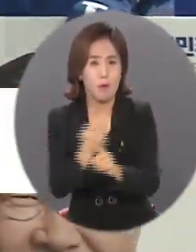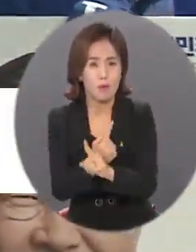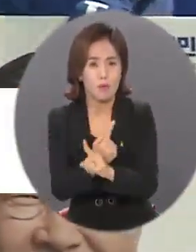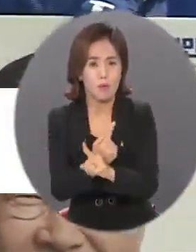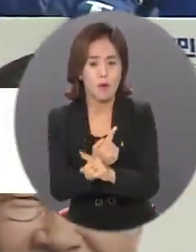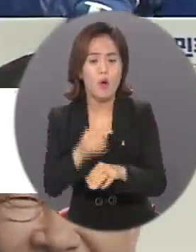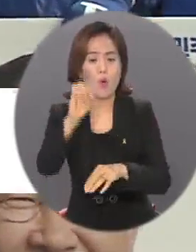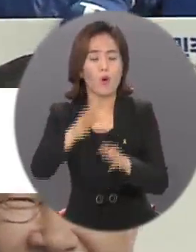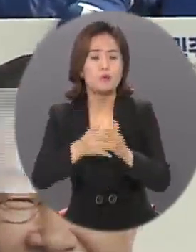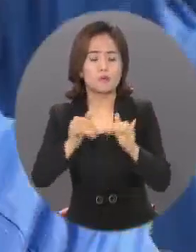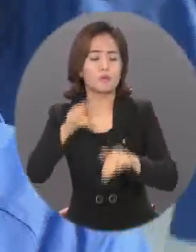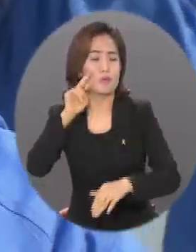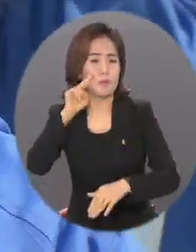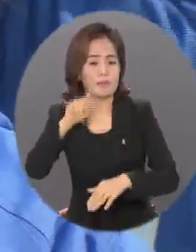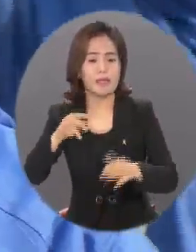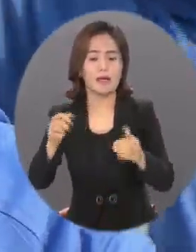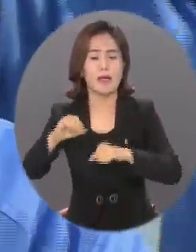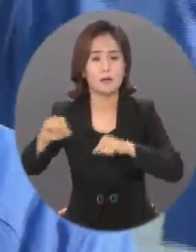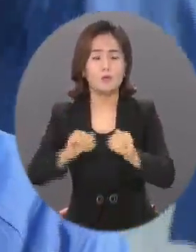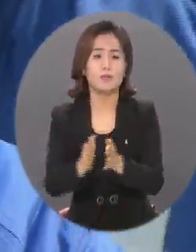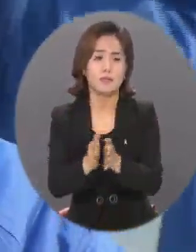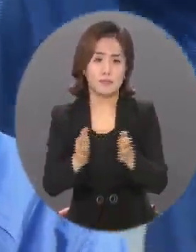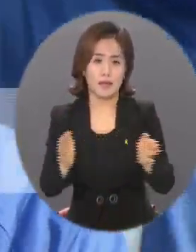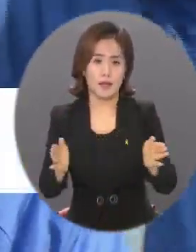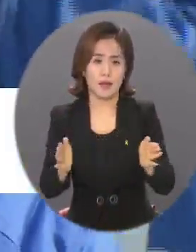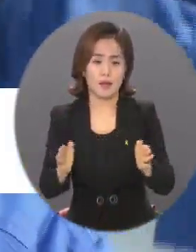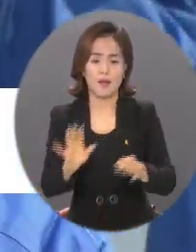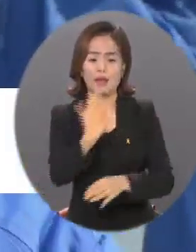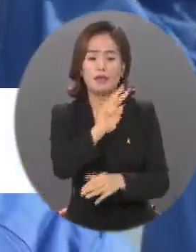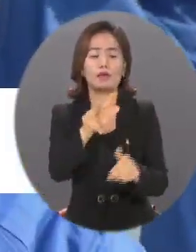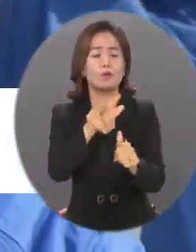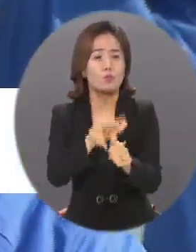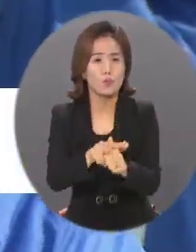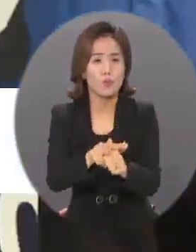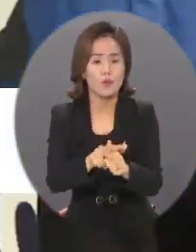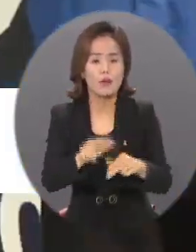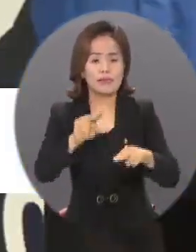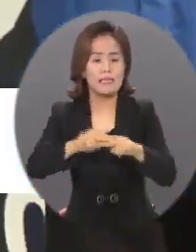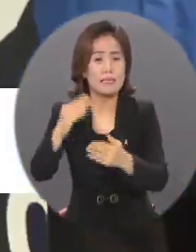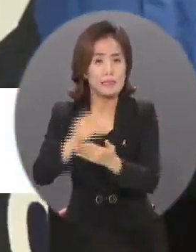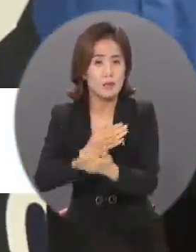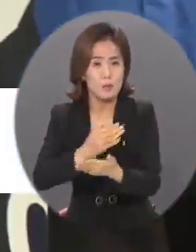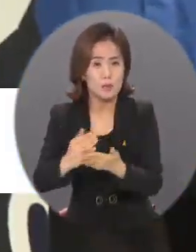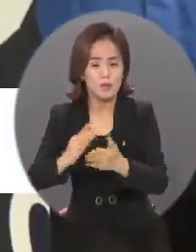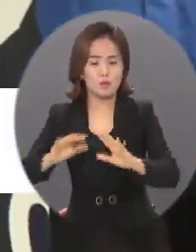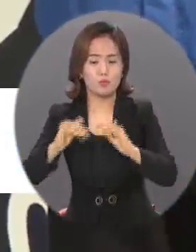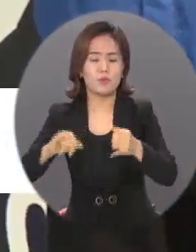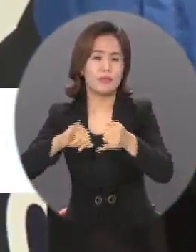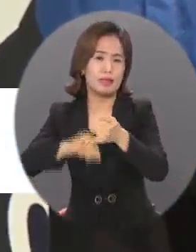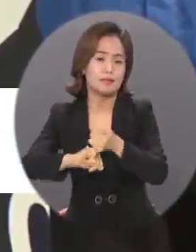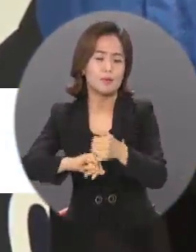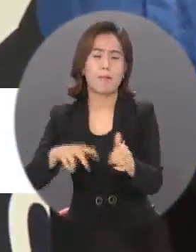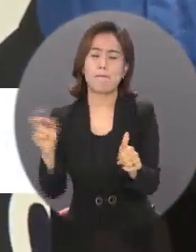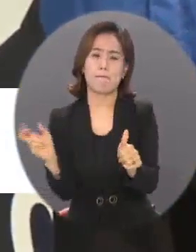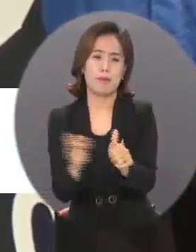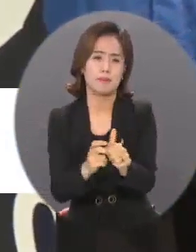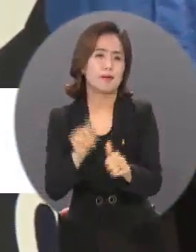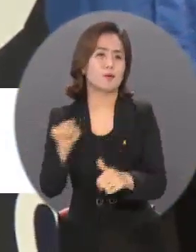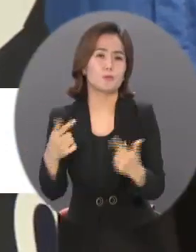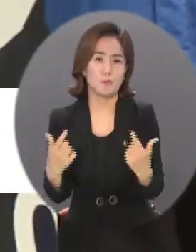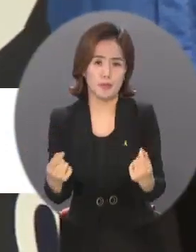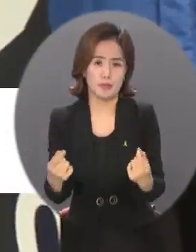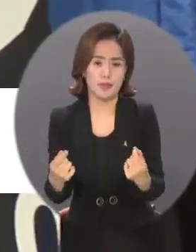광주시민 비상행동에 나서기로 했습니다. 그러면서 두 야당 후보가 자리 나눠 먹기로 국민과의 약속을 배신한